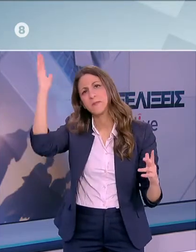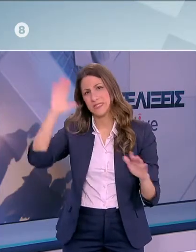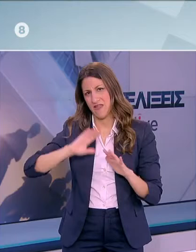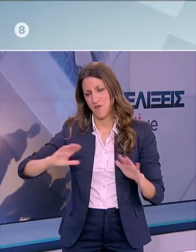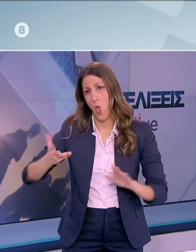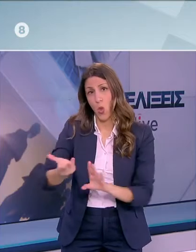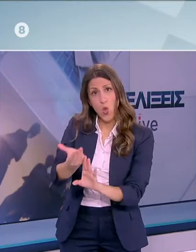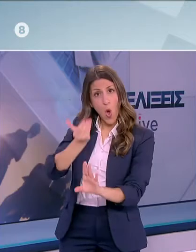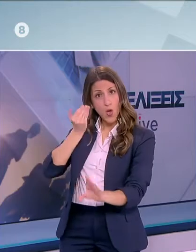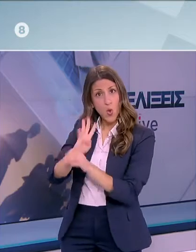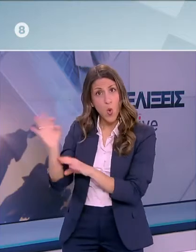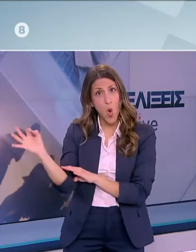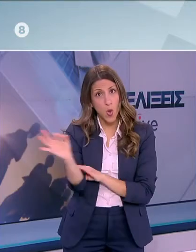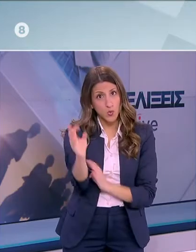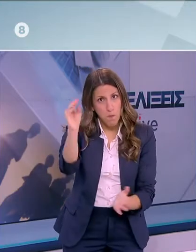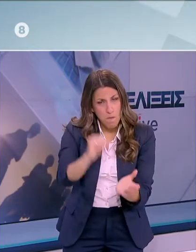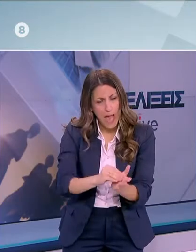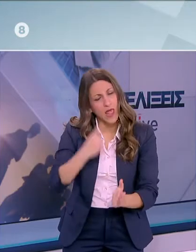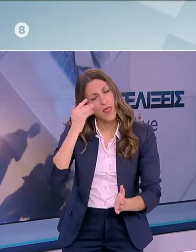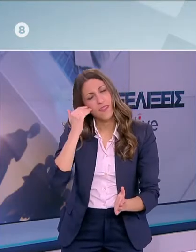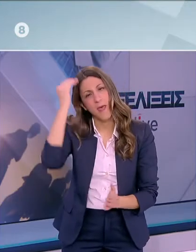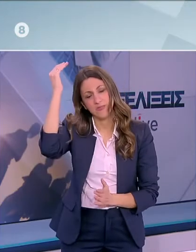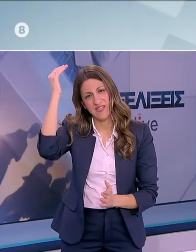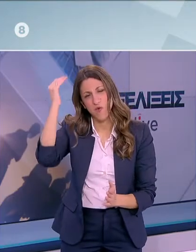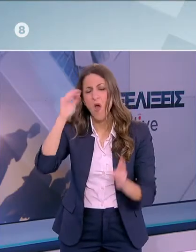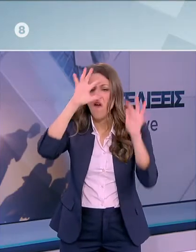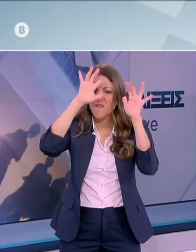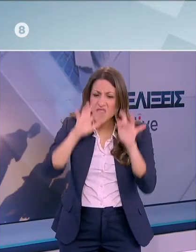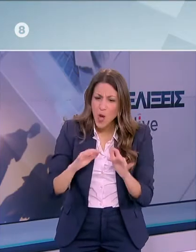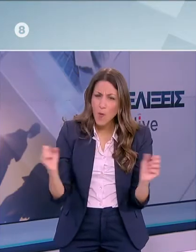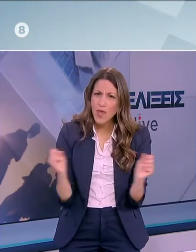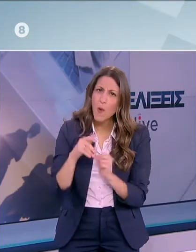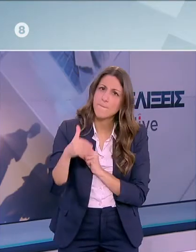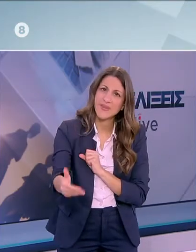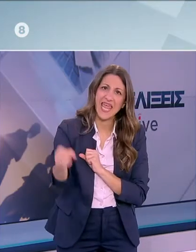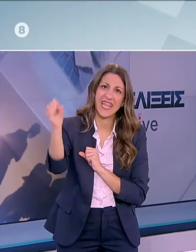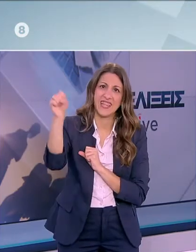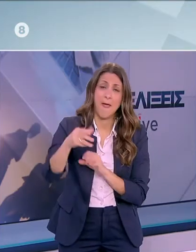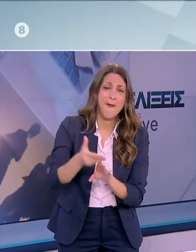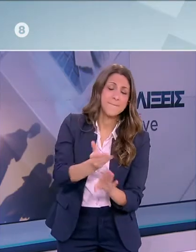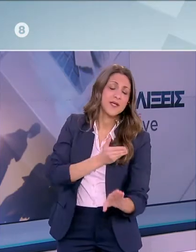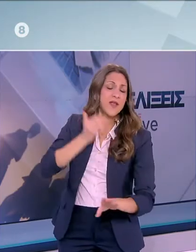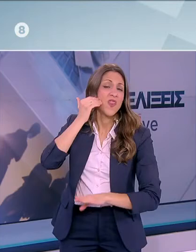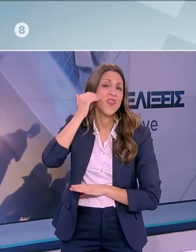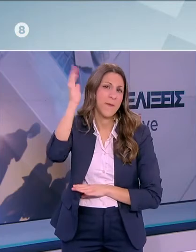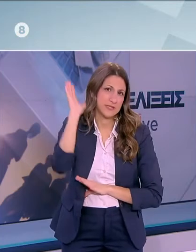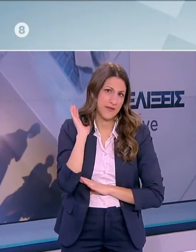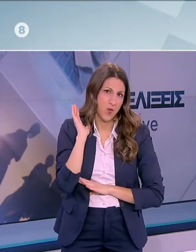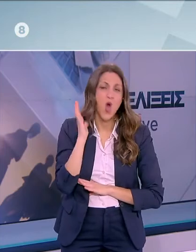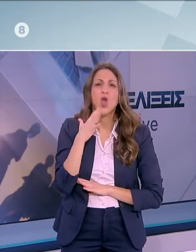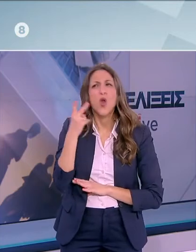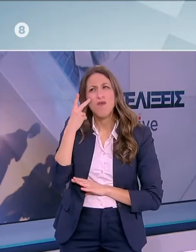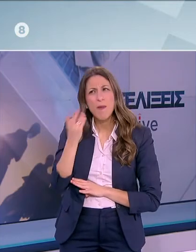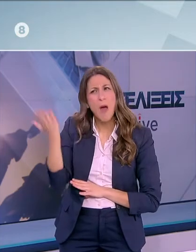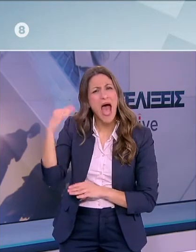λέμε εμείς επιστήμονες προεκτάσεις από μελέτη αντίστοιχων κοροναϊών και της συμπεριφοράς τους στο παρελθόν.